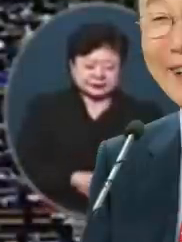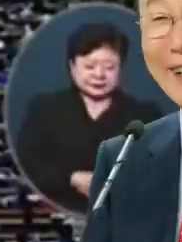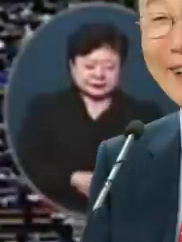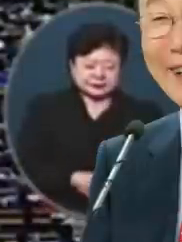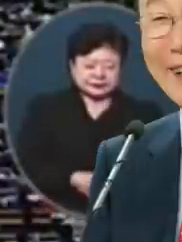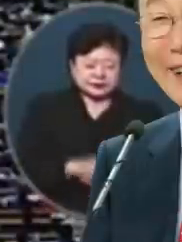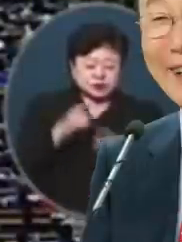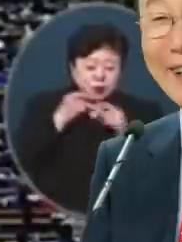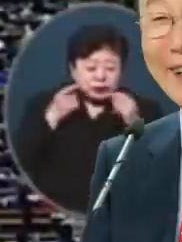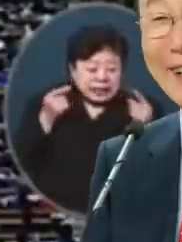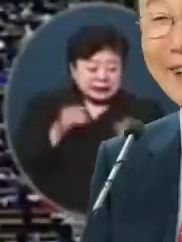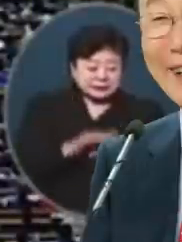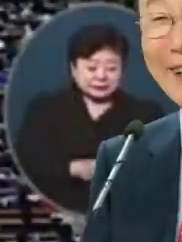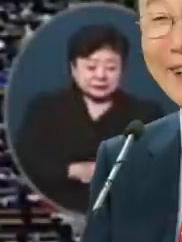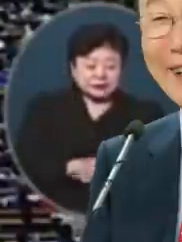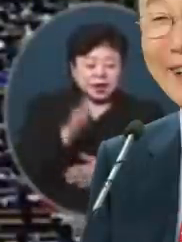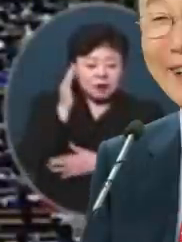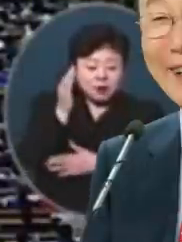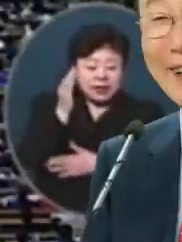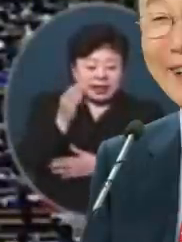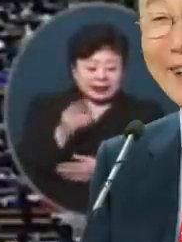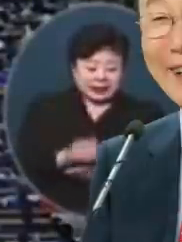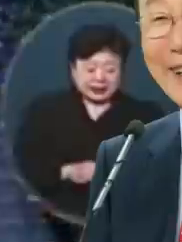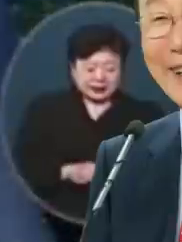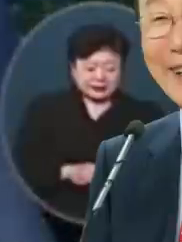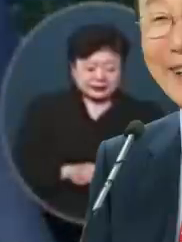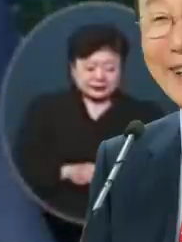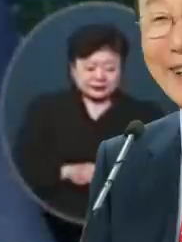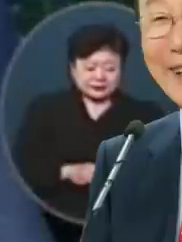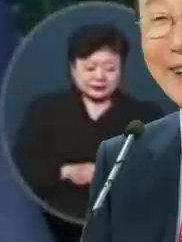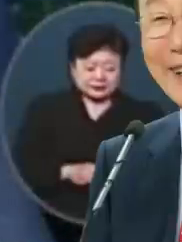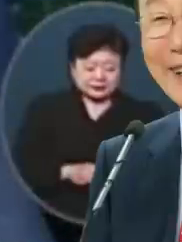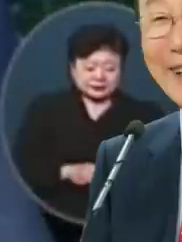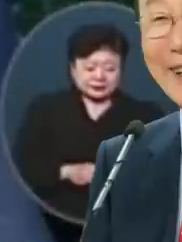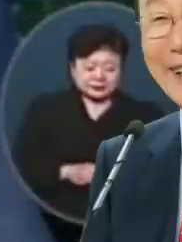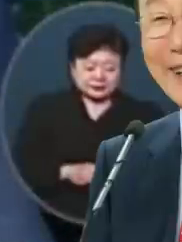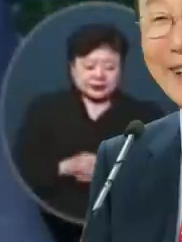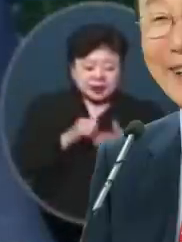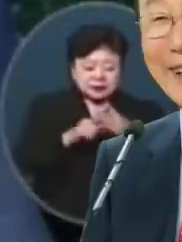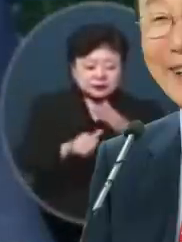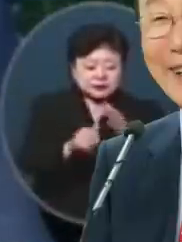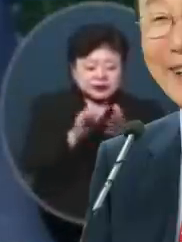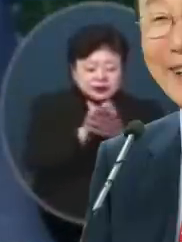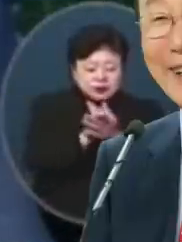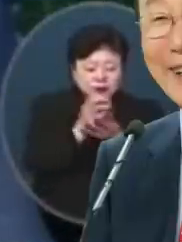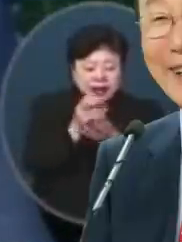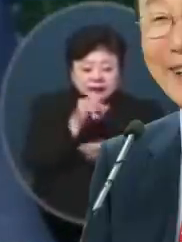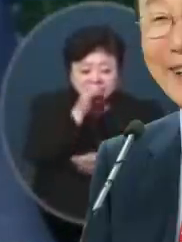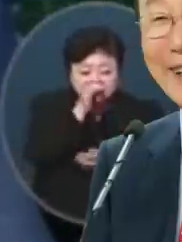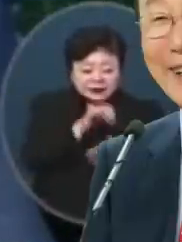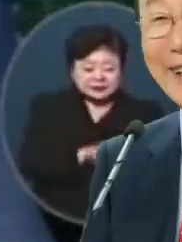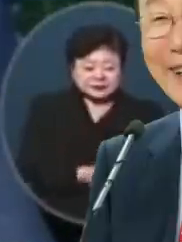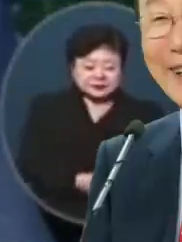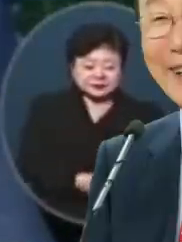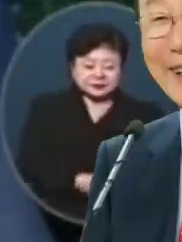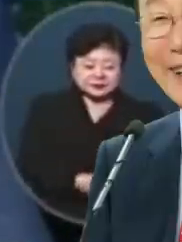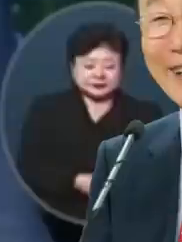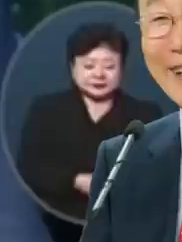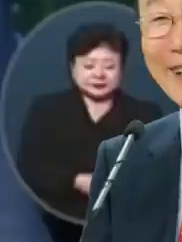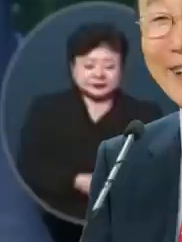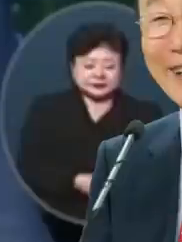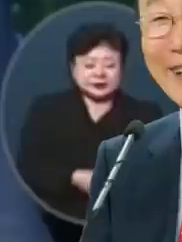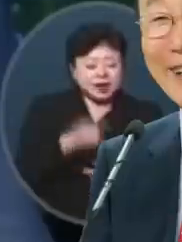제가 목회를 하자니까 방문을 하고 이야기도 하고 기도도 많이 하는데